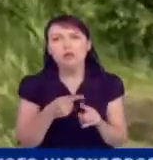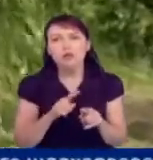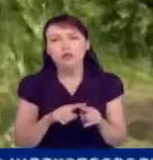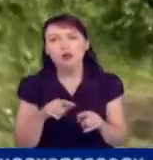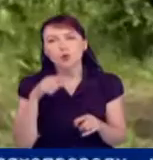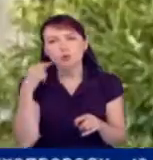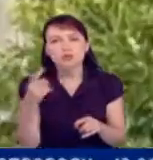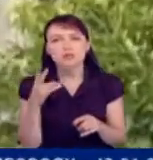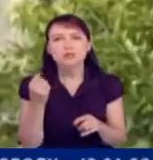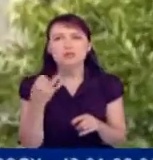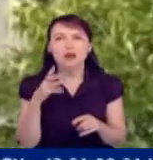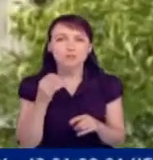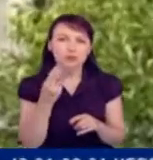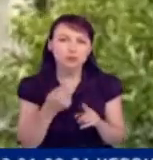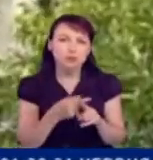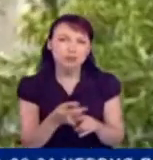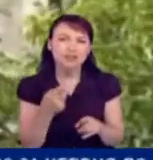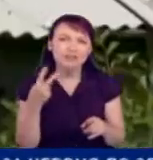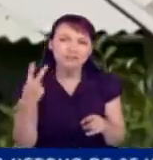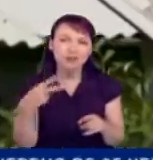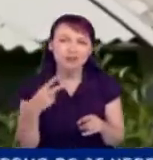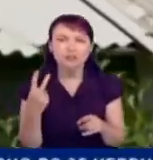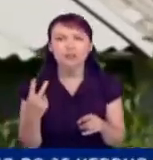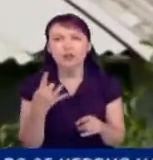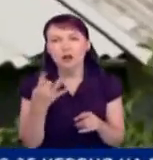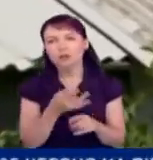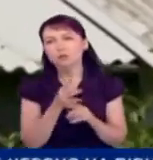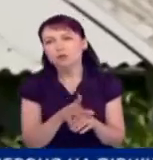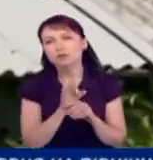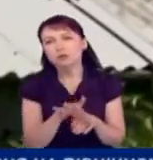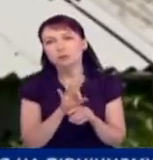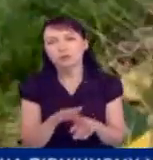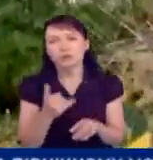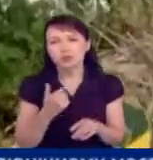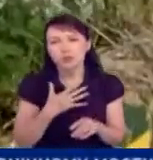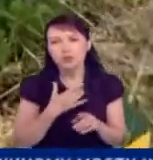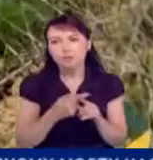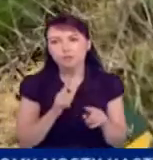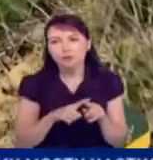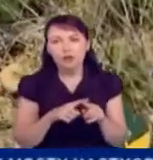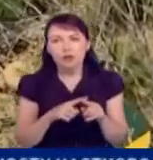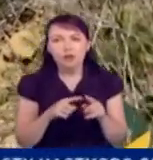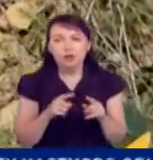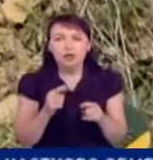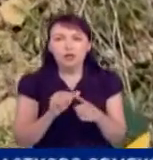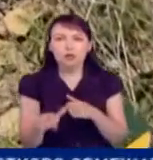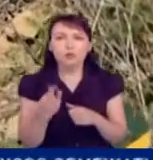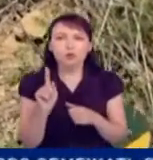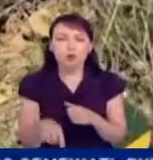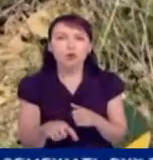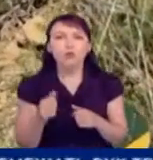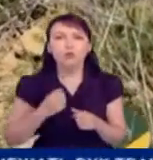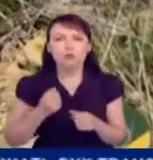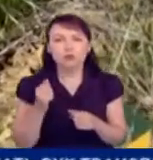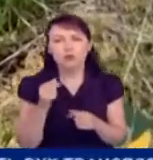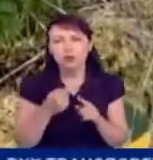20 разів відкривали вогонь по наших позиціях, випустивши 25 мін калібру 120 та 82 міліметри. Окрім того, бійців об'єднаних сил